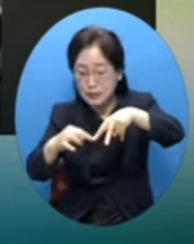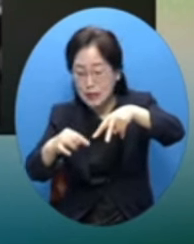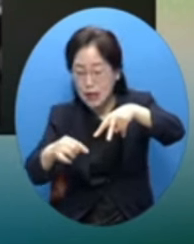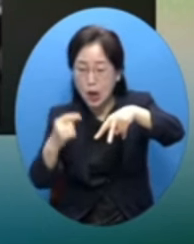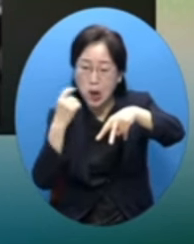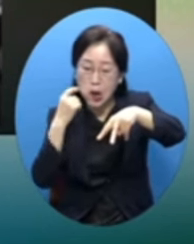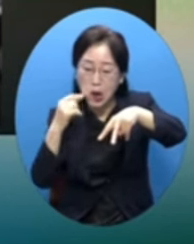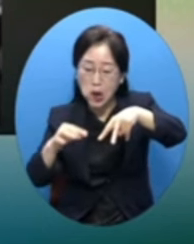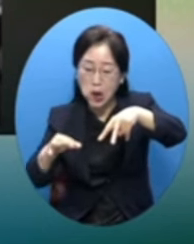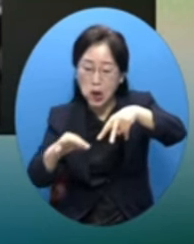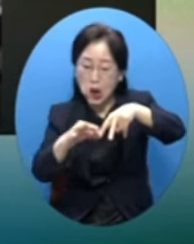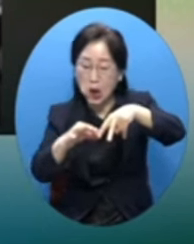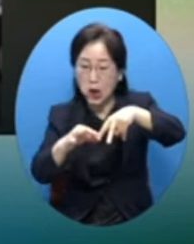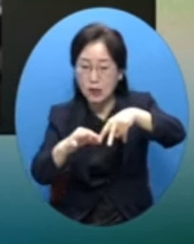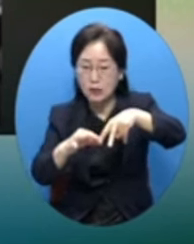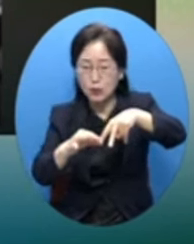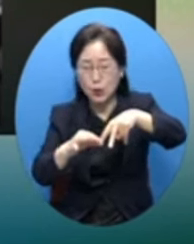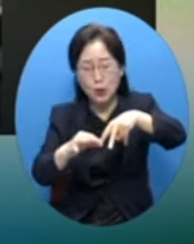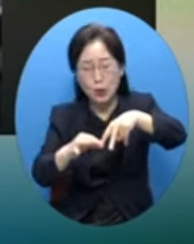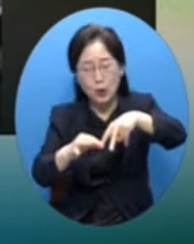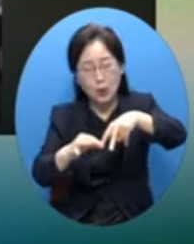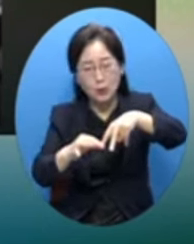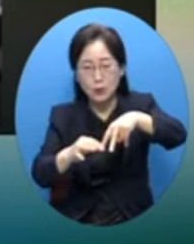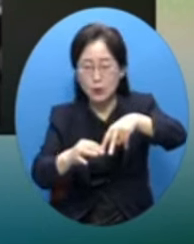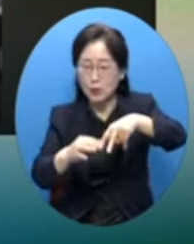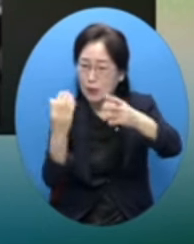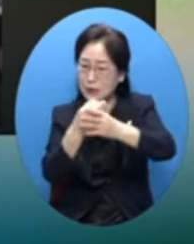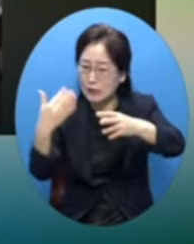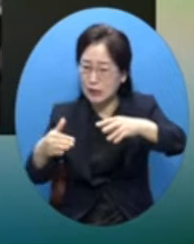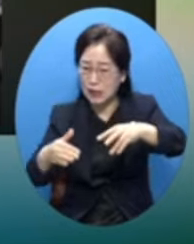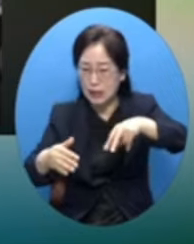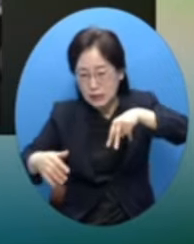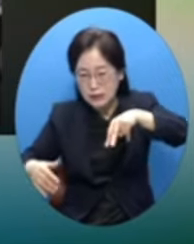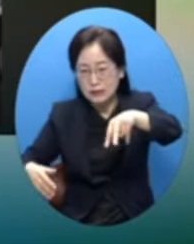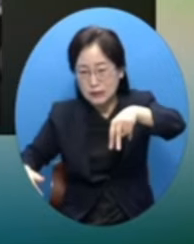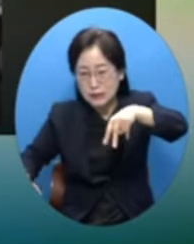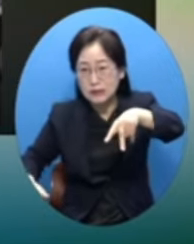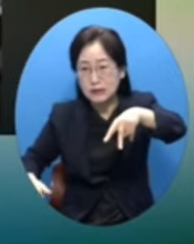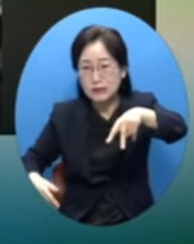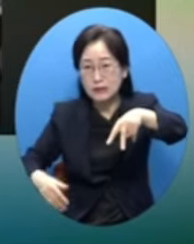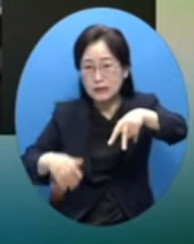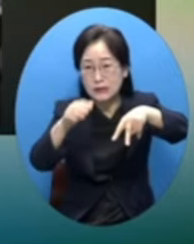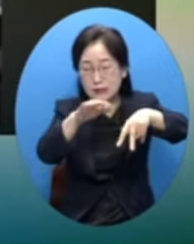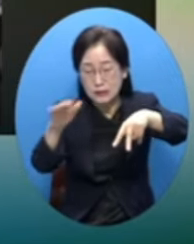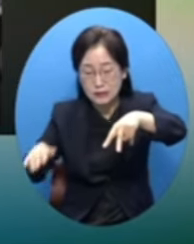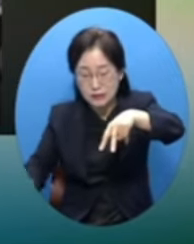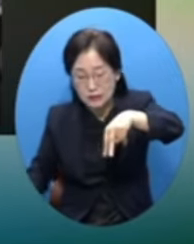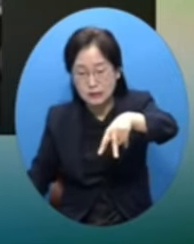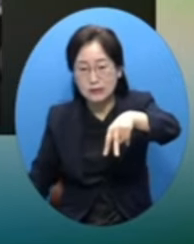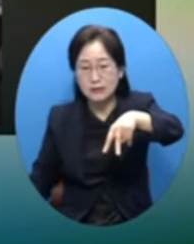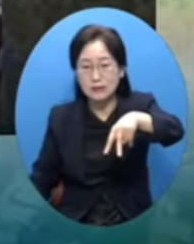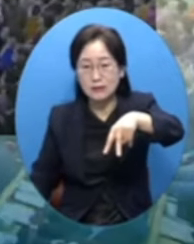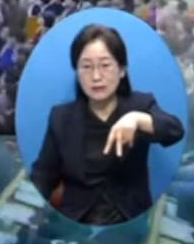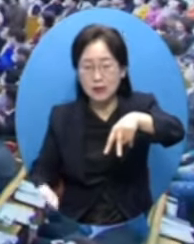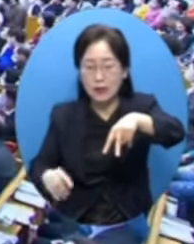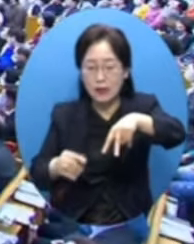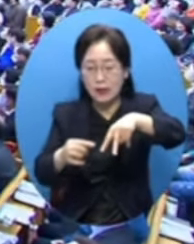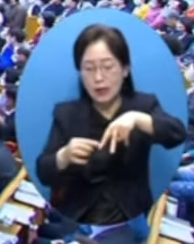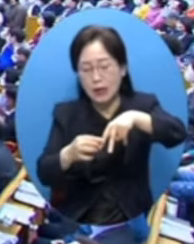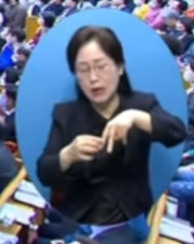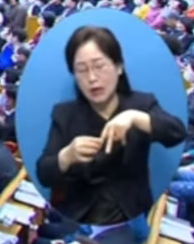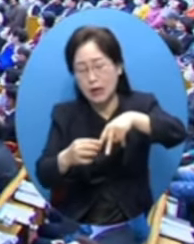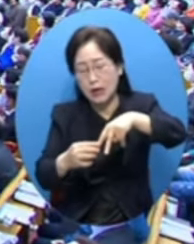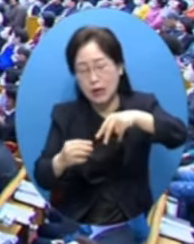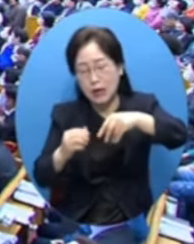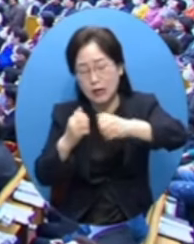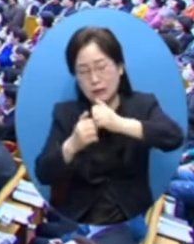좀 불안정해서 한참 움직이다 보면 살하고 자꾸 마찰이 되고 살이 찌면서 피가 나고